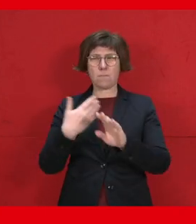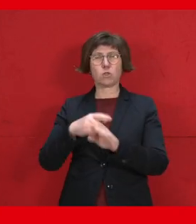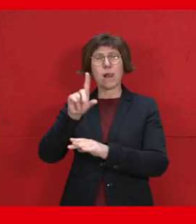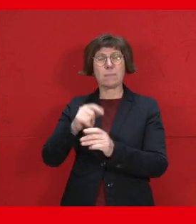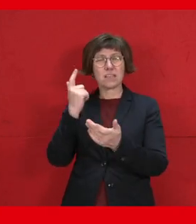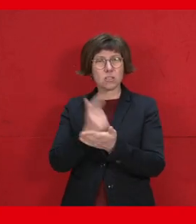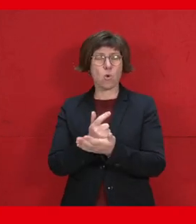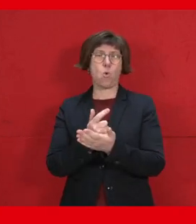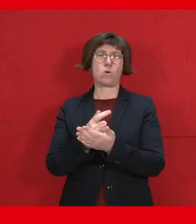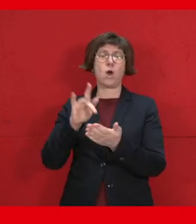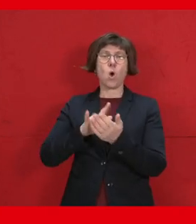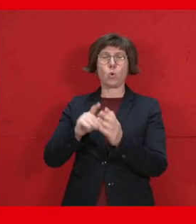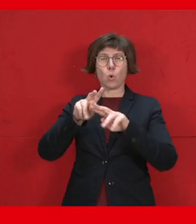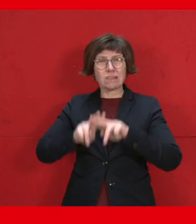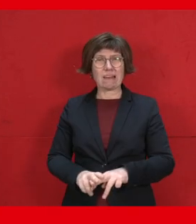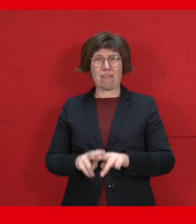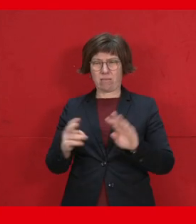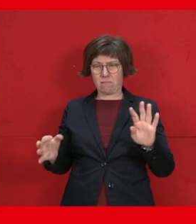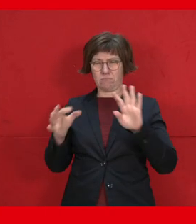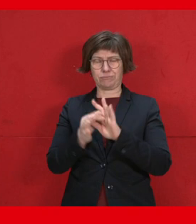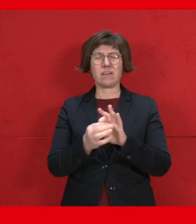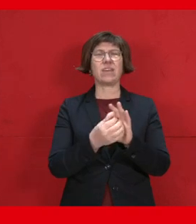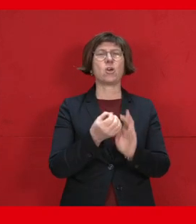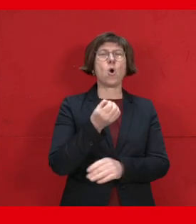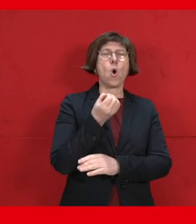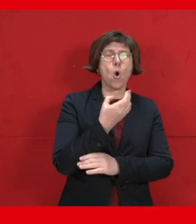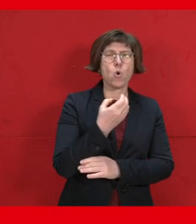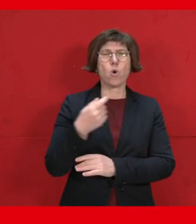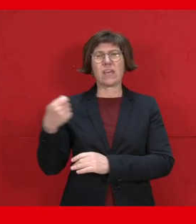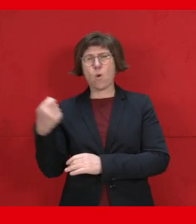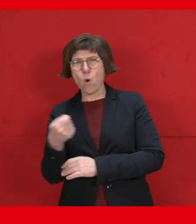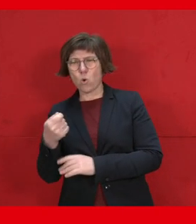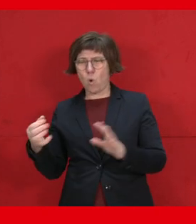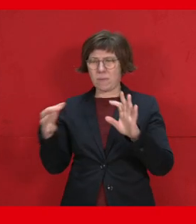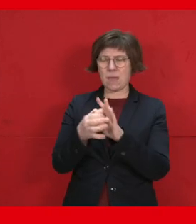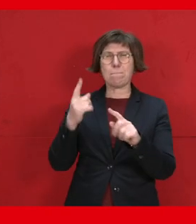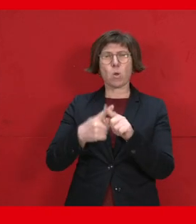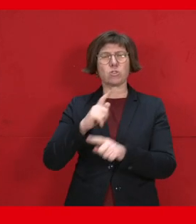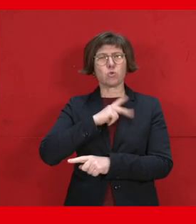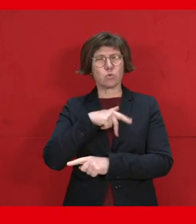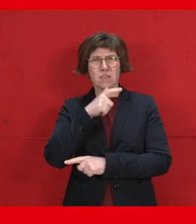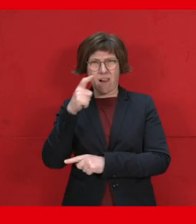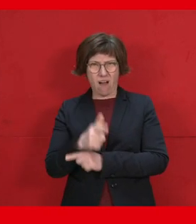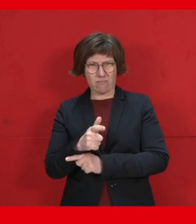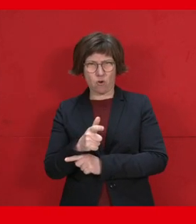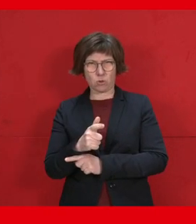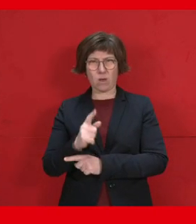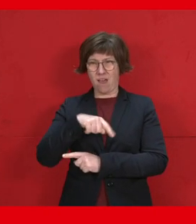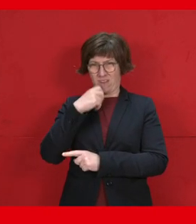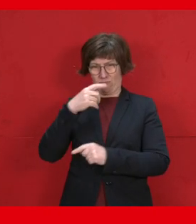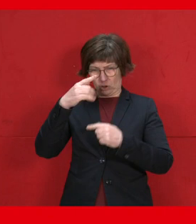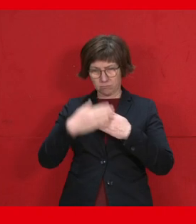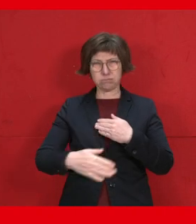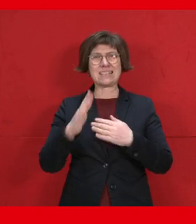der Grundrente oder dem Zusammenführen von Ökonomie, Ökologie und soziale Verantwortung. Jetzt wollen wir uns mit den nächsten